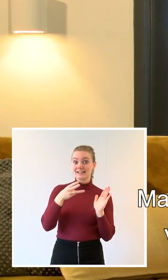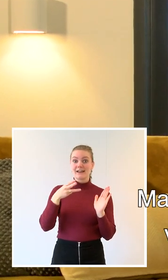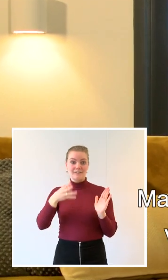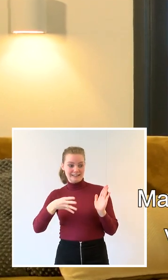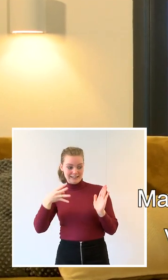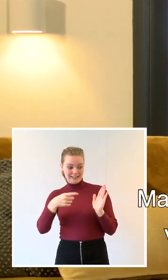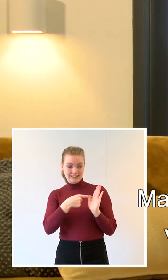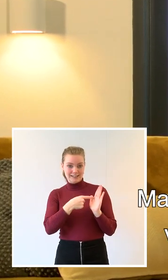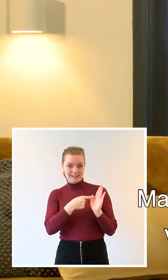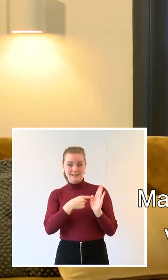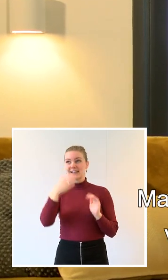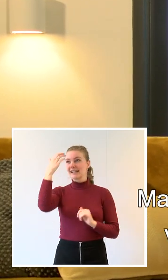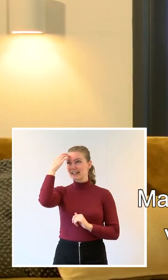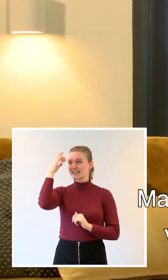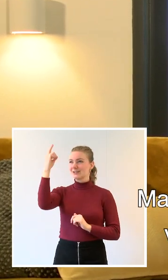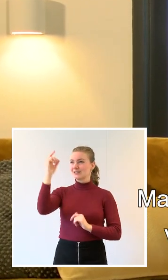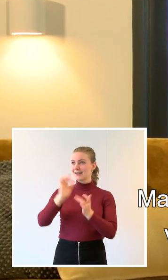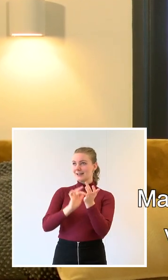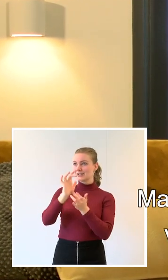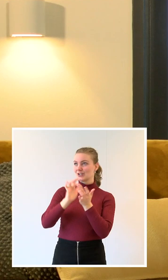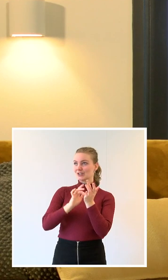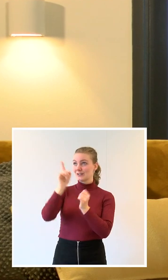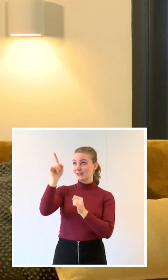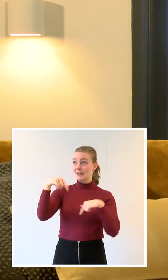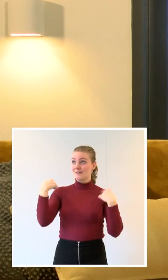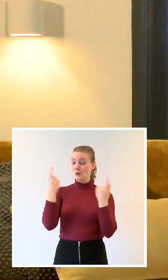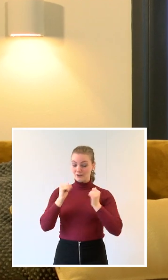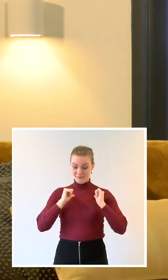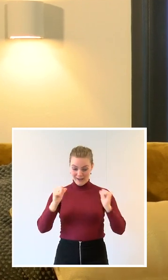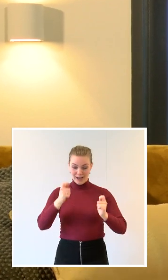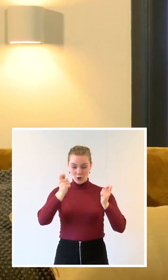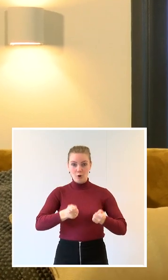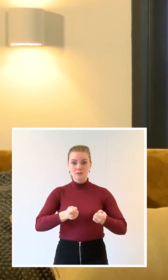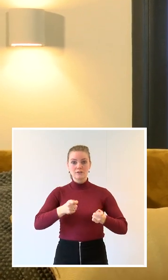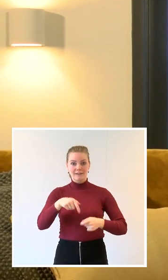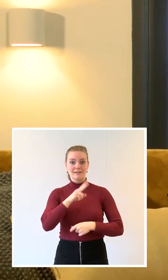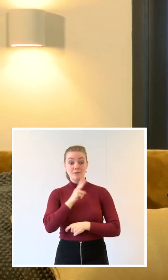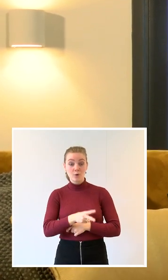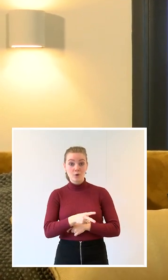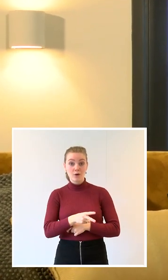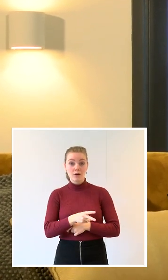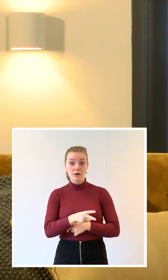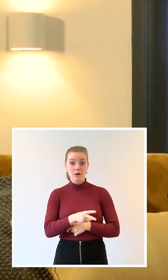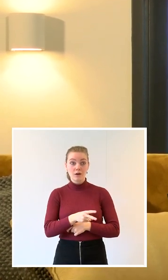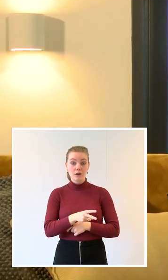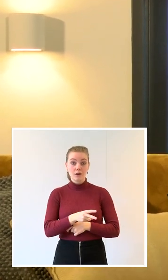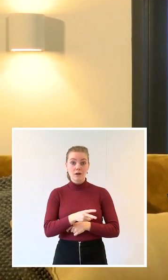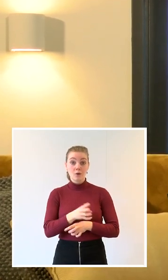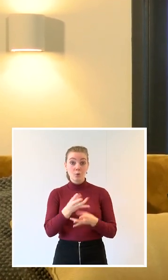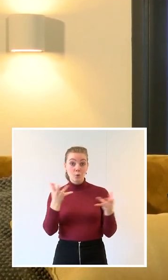Jezus heeft ons vrijgekocht van deze vloek, door voor ons te worden vervloekt. Want er staat